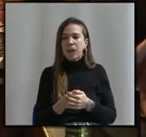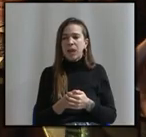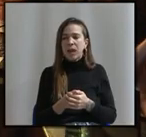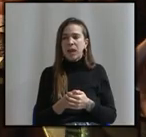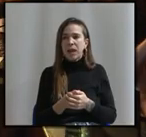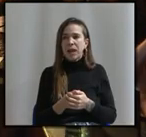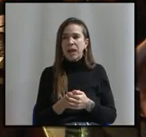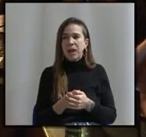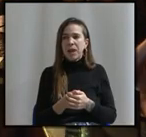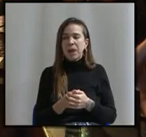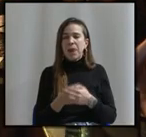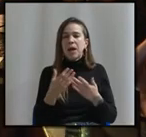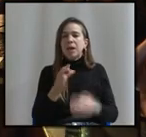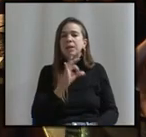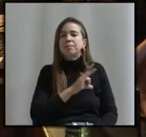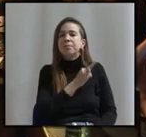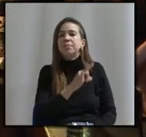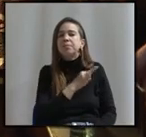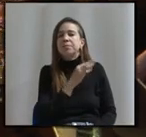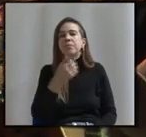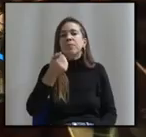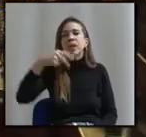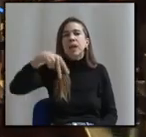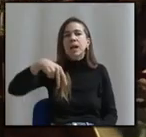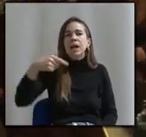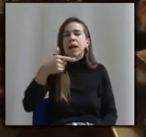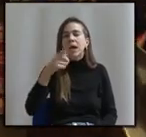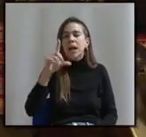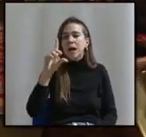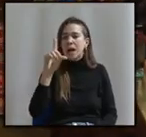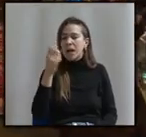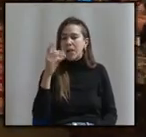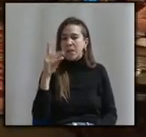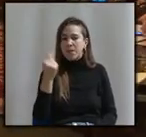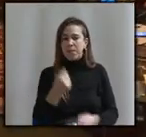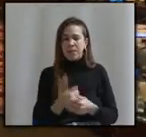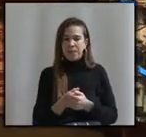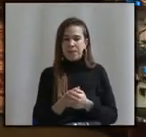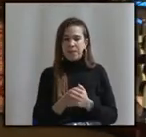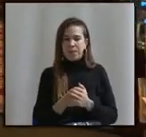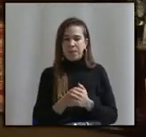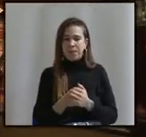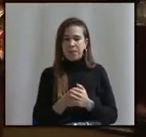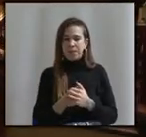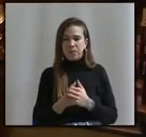el senyor Pou, senyor Anglada i després senyor Martí. Davant, senyor Anglada.